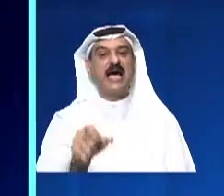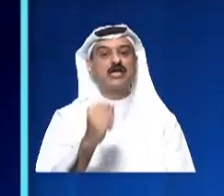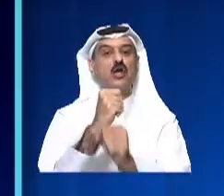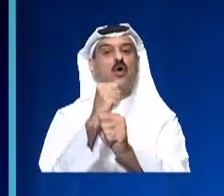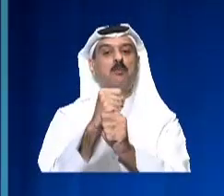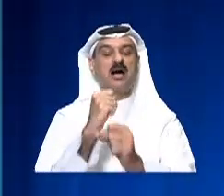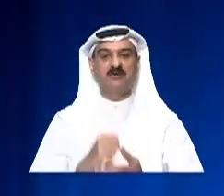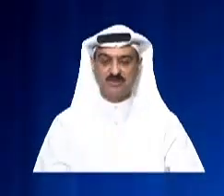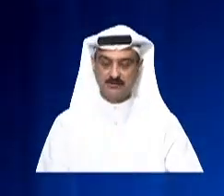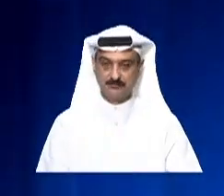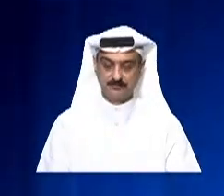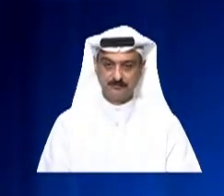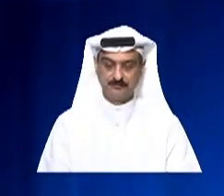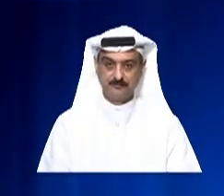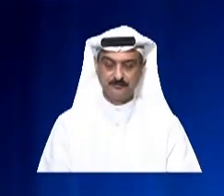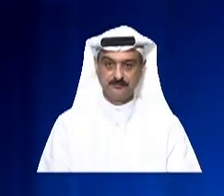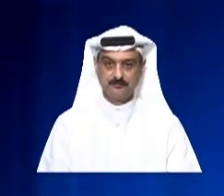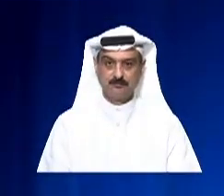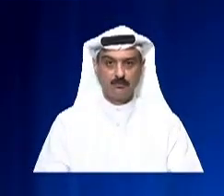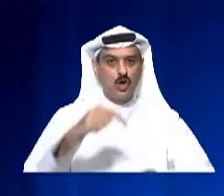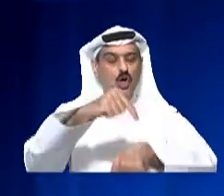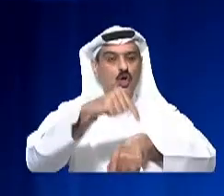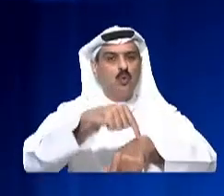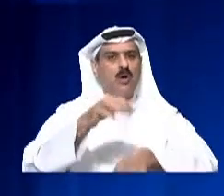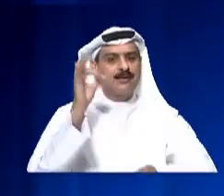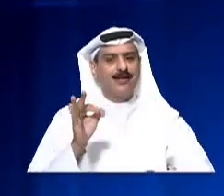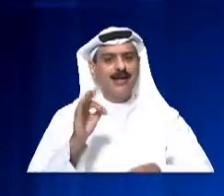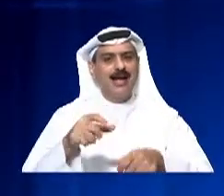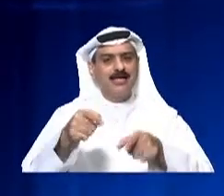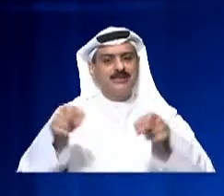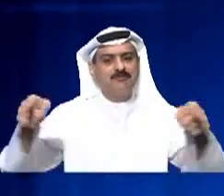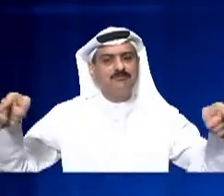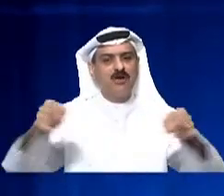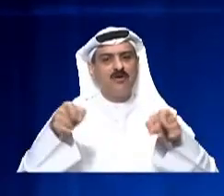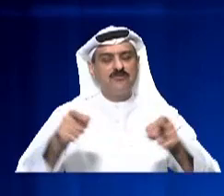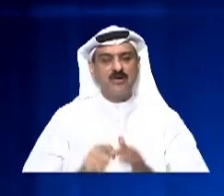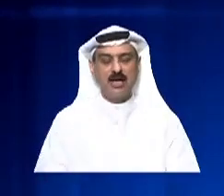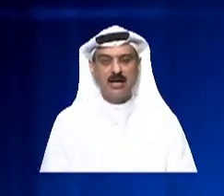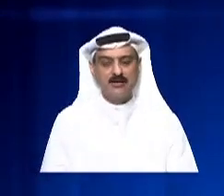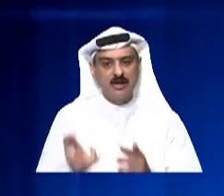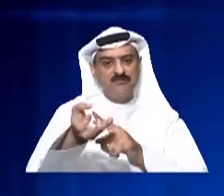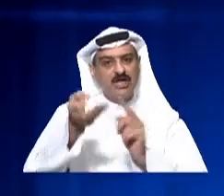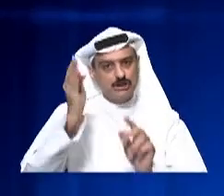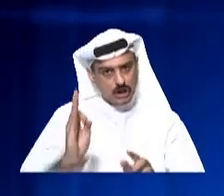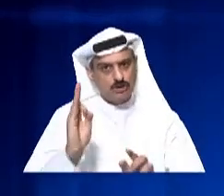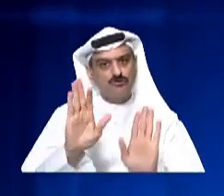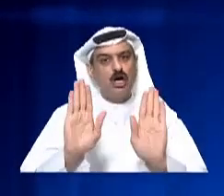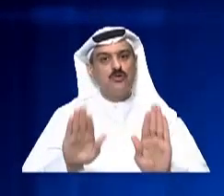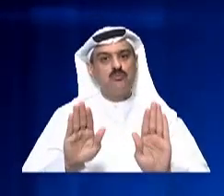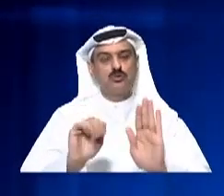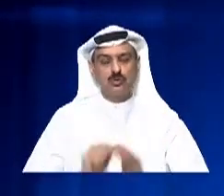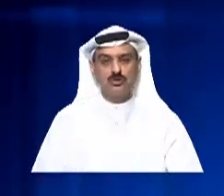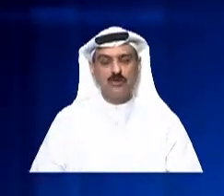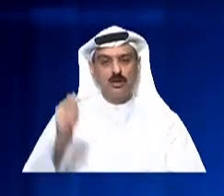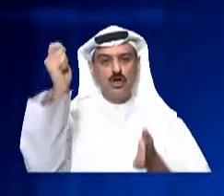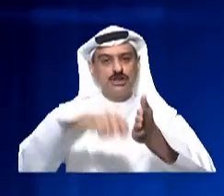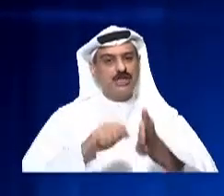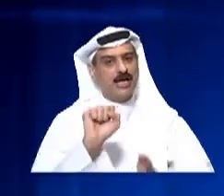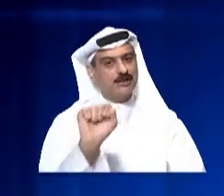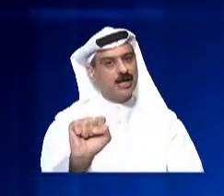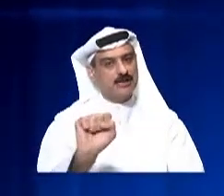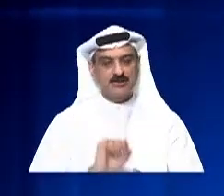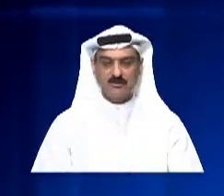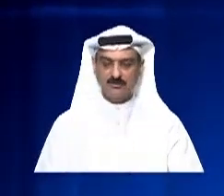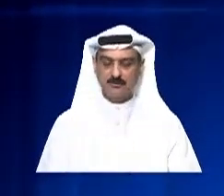على أو خلال فترة زمنية محددة وفقا للنصوص والإجراءات المعمول بها في هذا الشأن.